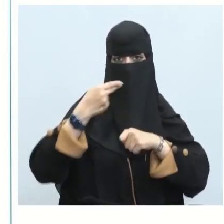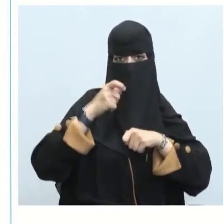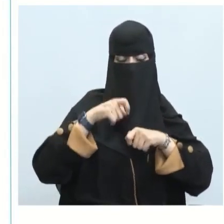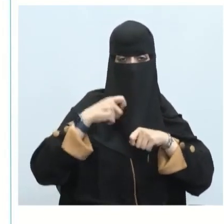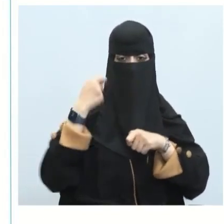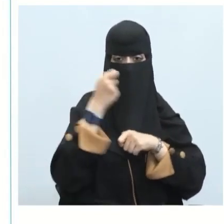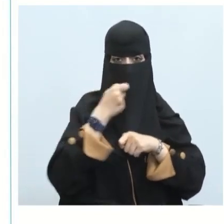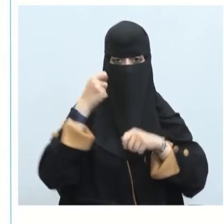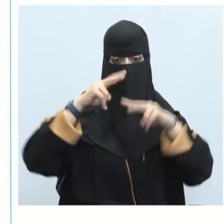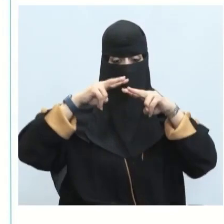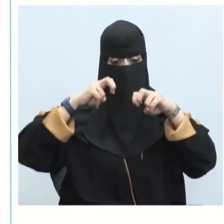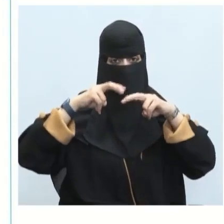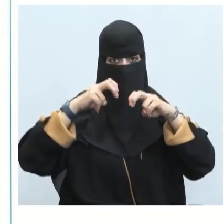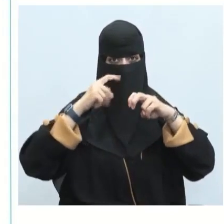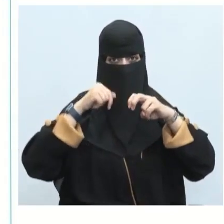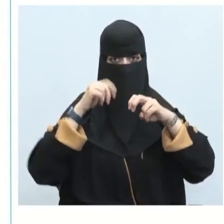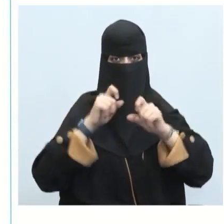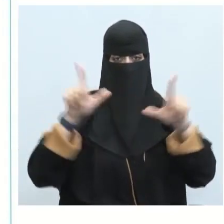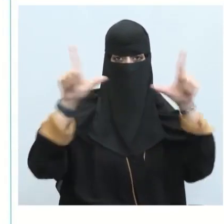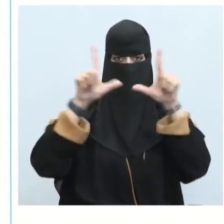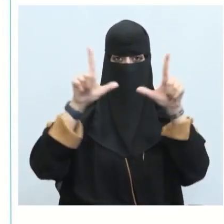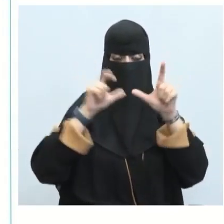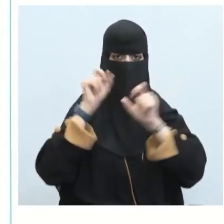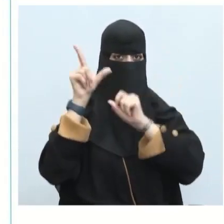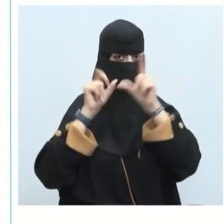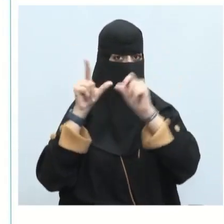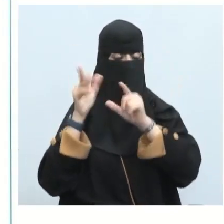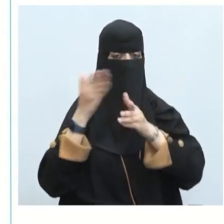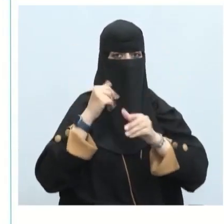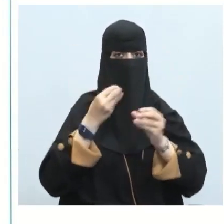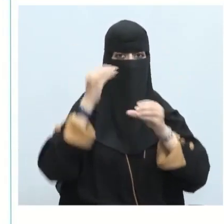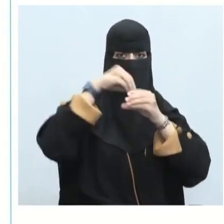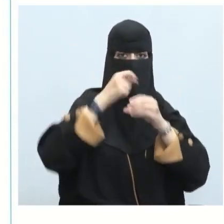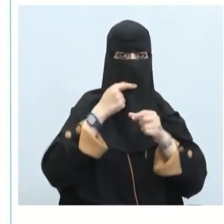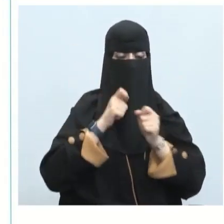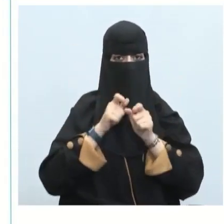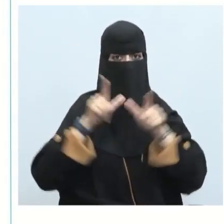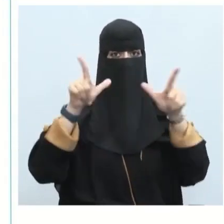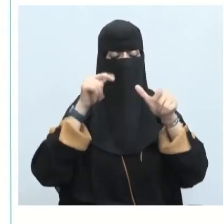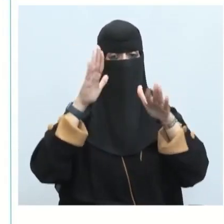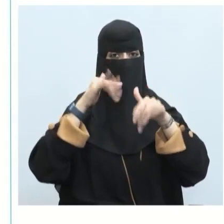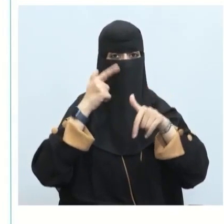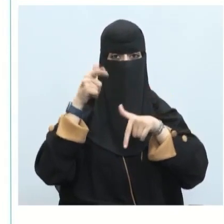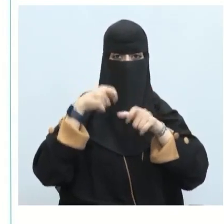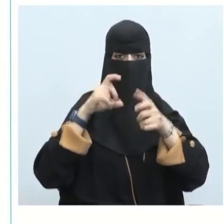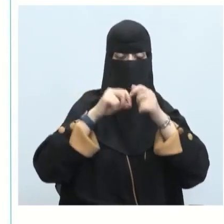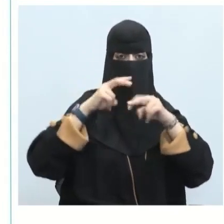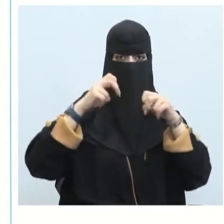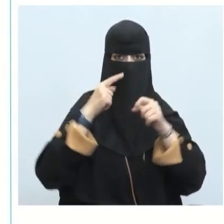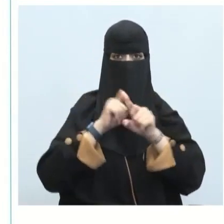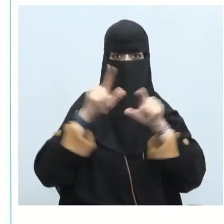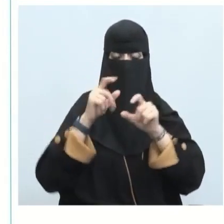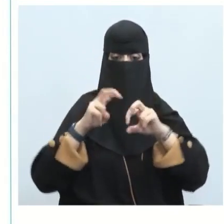التسويق عبر محركات البحث يتضمن الترويج للمواقع الالكترونيه عن طريقه زياده